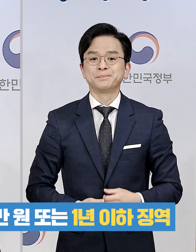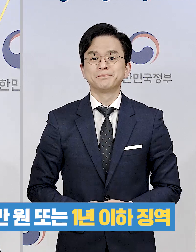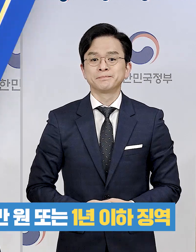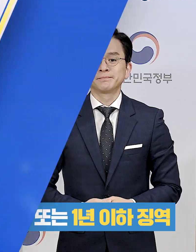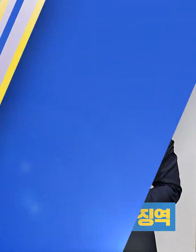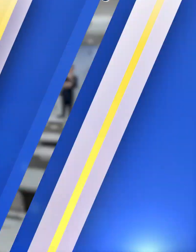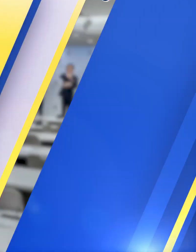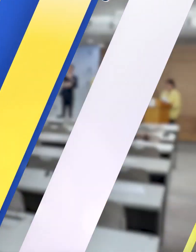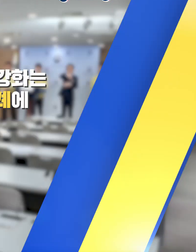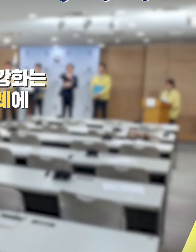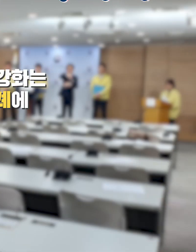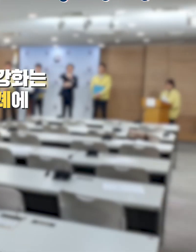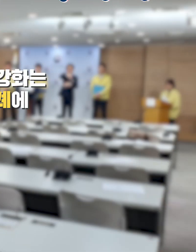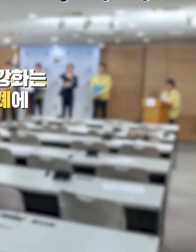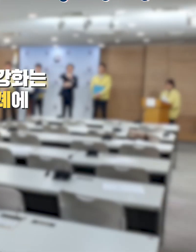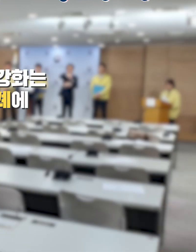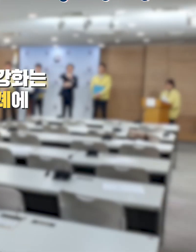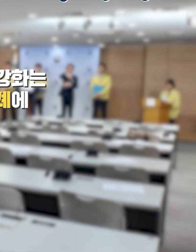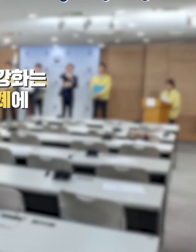지켜주시기를 부탁드립니다.